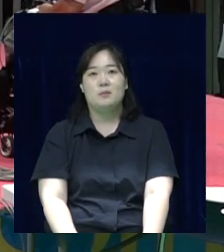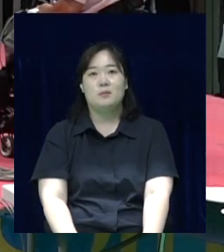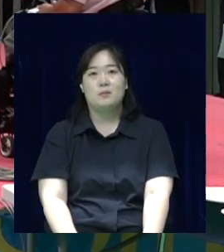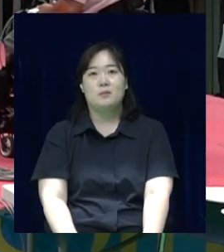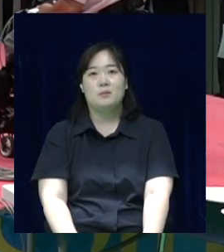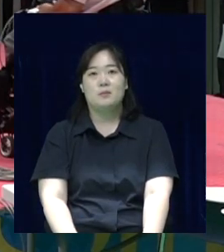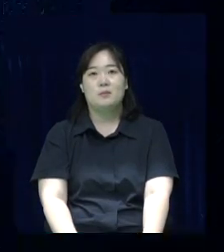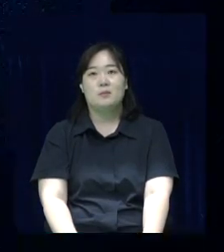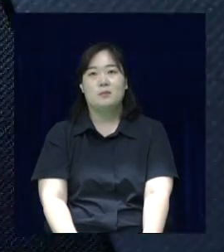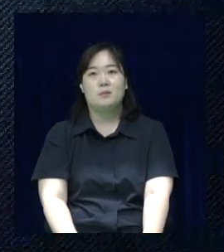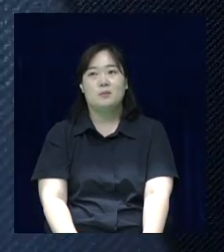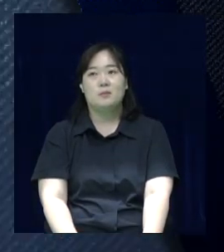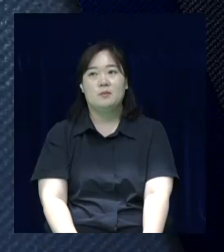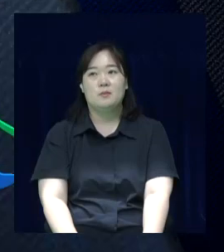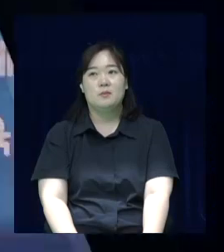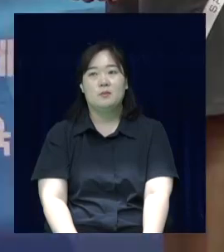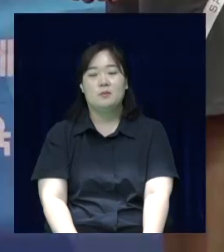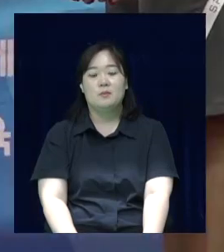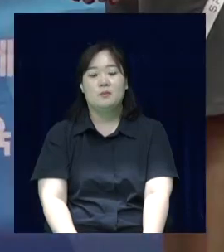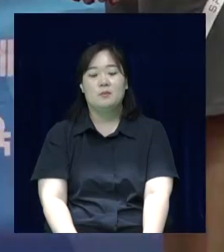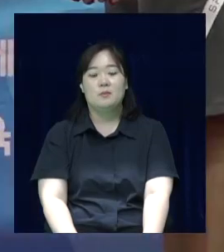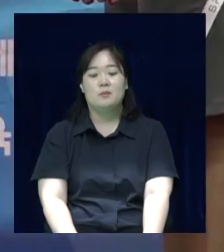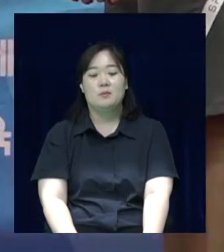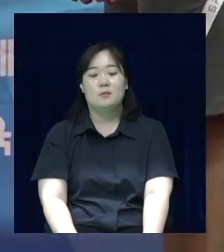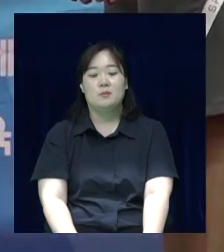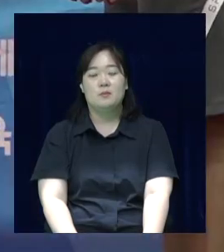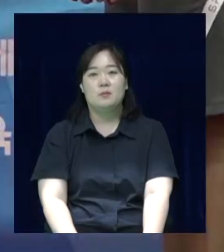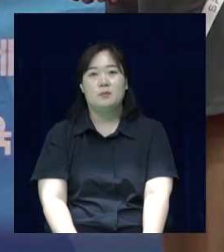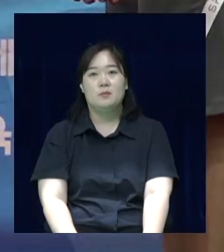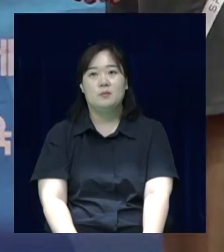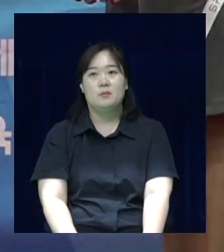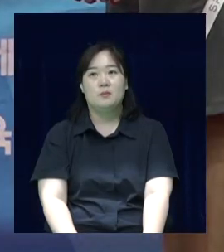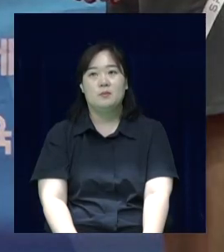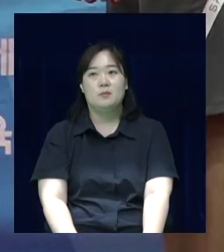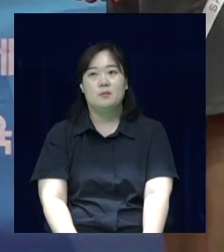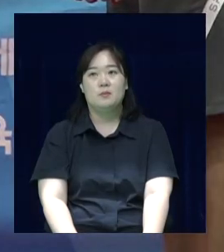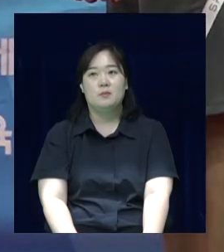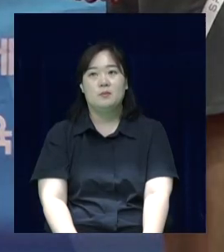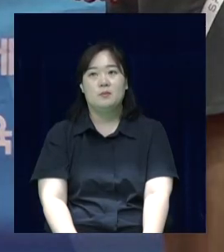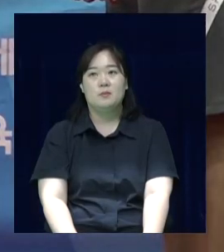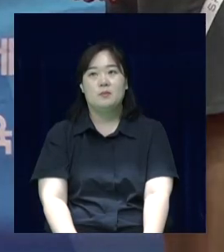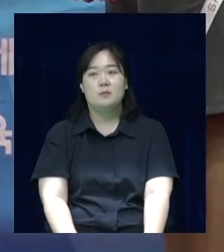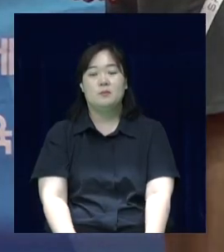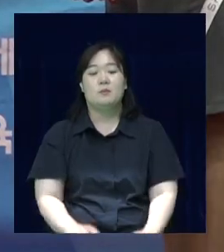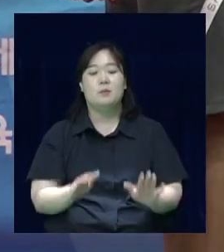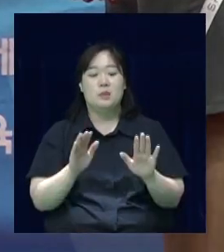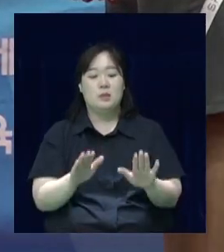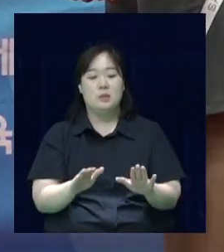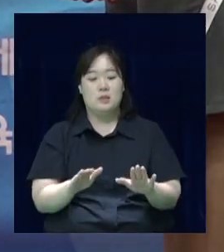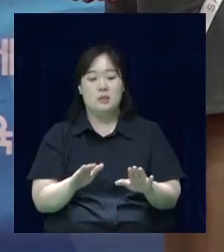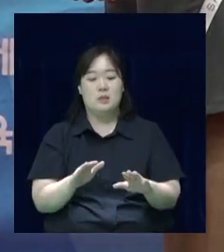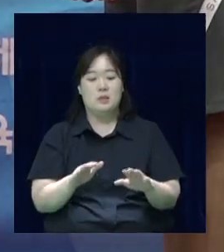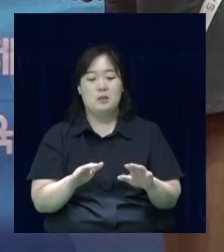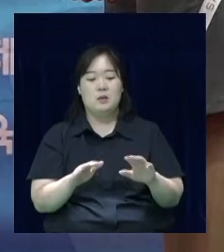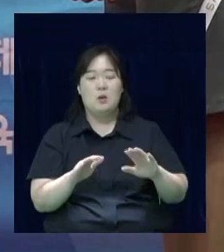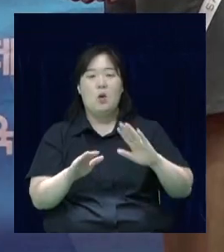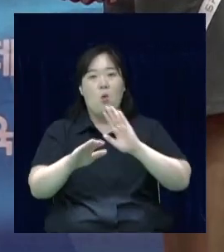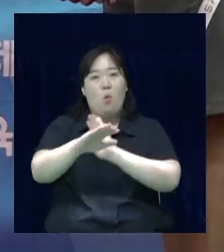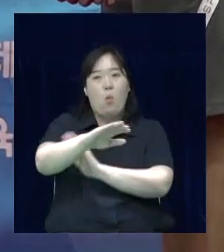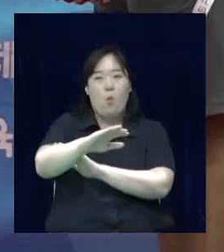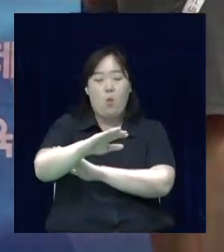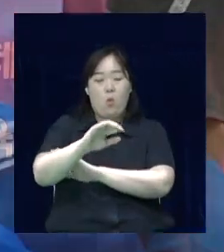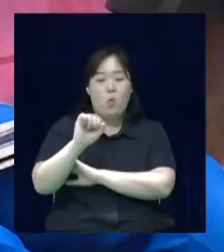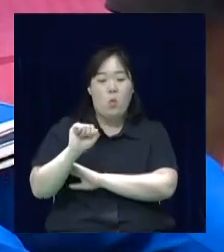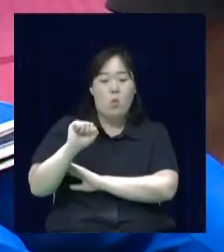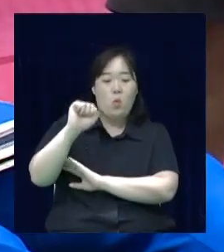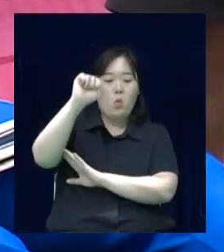볼까요? 지금 오른팔이 완전히 안 펴졌는데 네. 그건 이제 본인이